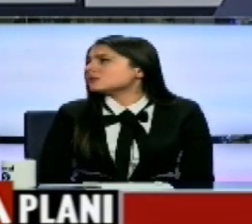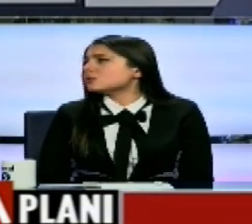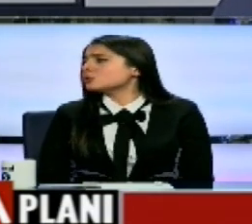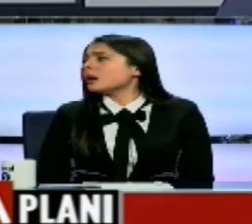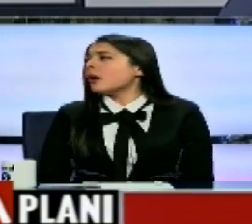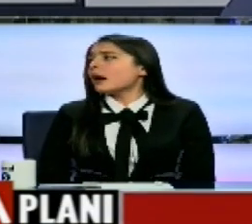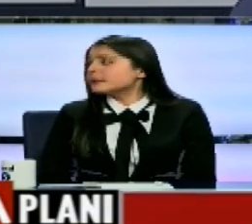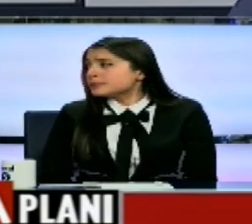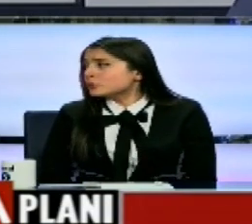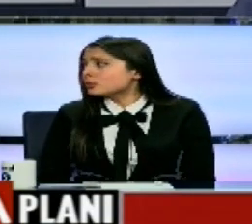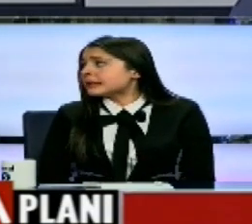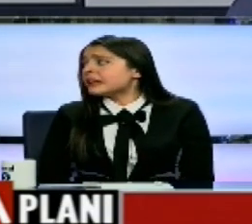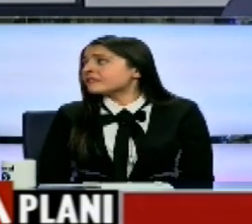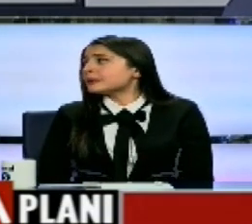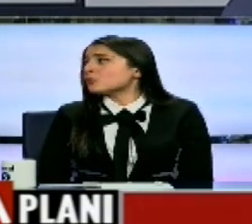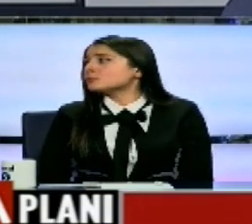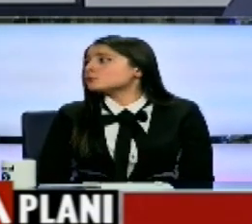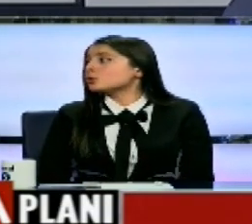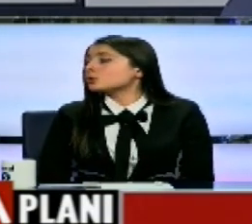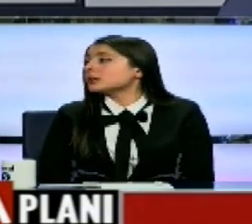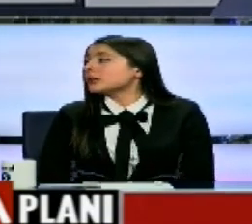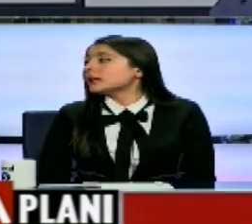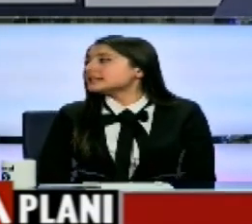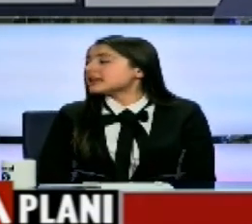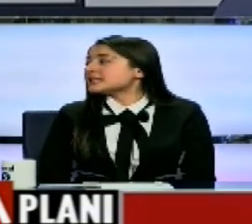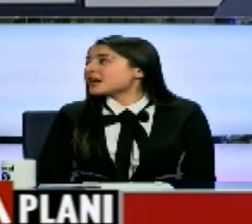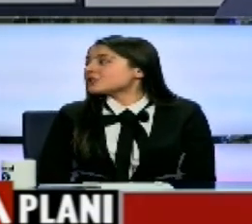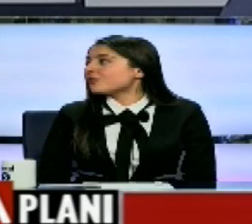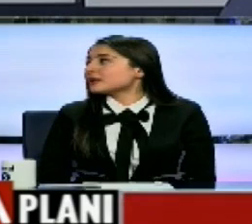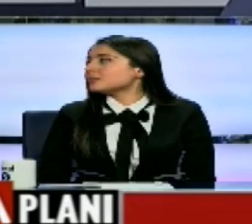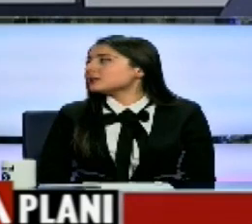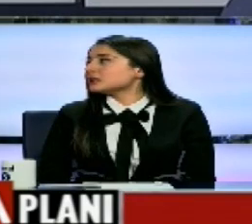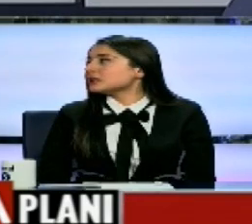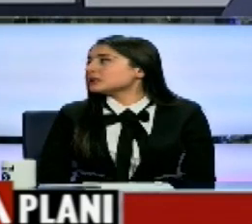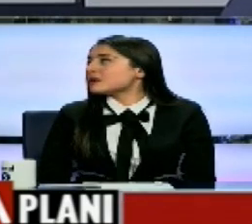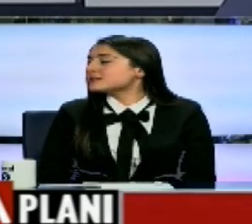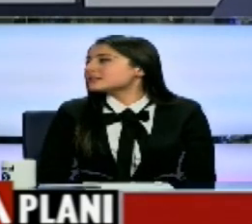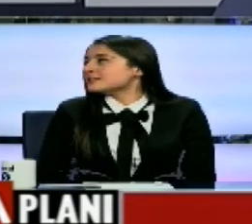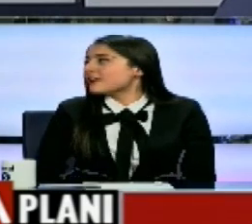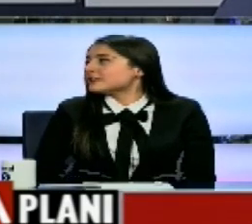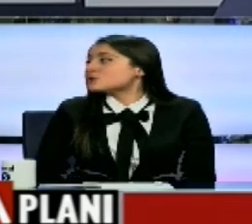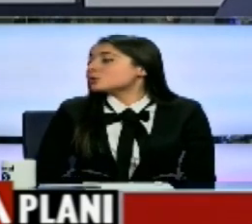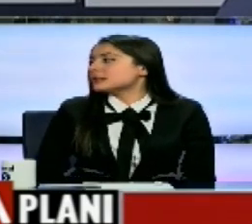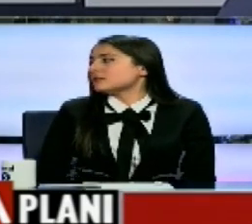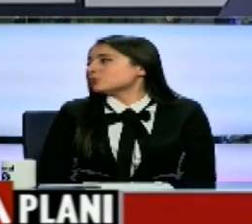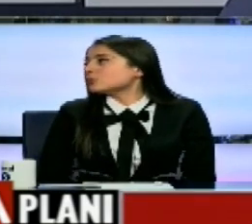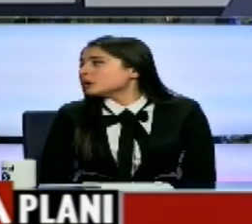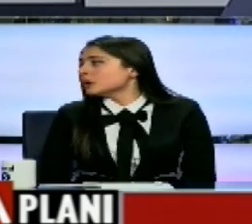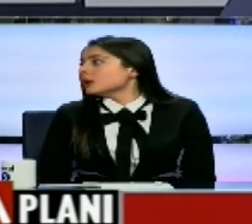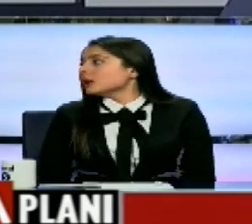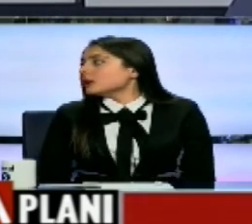siyasette görüyordum. Anlamıyordum, anlam veremiyordum. Çok siyasete karşı farklı bir hastalığı vardı. Yani çok